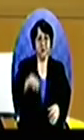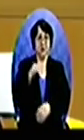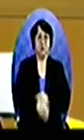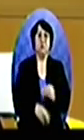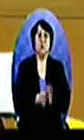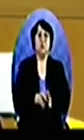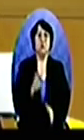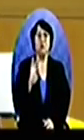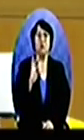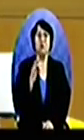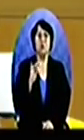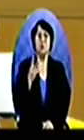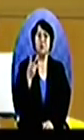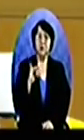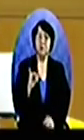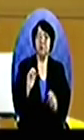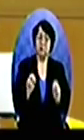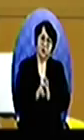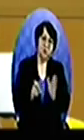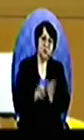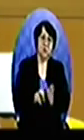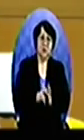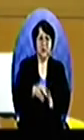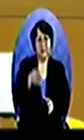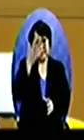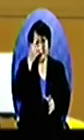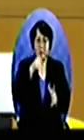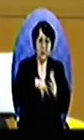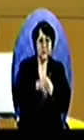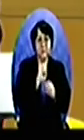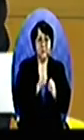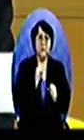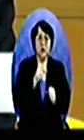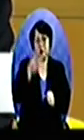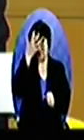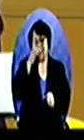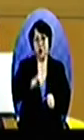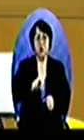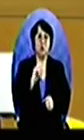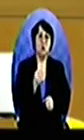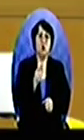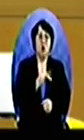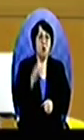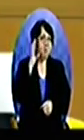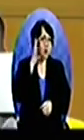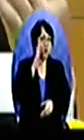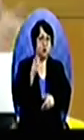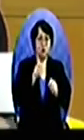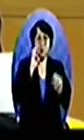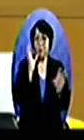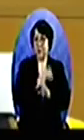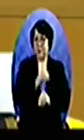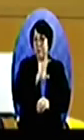хүрсэн учраас дараа нь засгийн газраас чиглэл өгсөн энэ асуудлыг одоо яаж шийдэх юм гэдэг дээр бол төрийн өмчийн хорооны бодлого зохицуулалтын газар Эрдэнэ